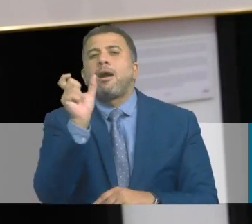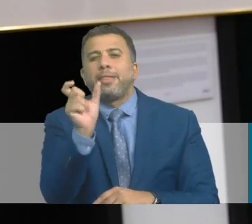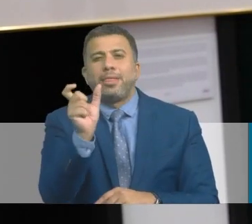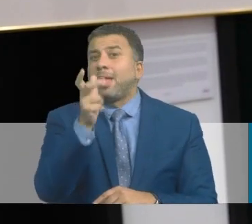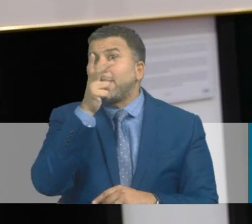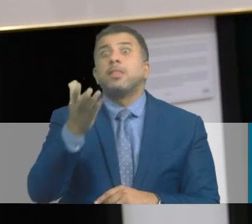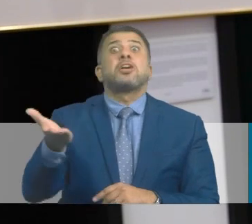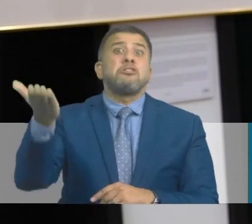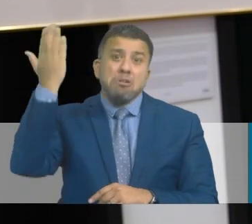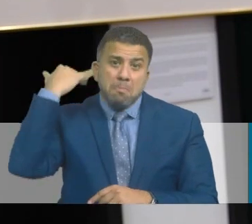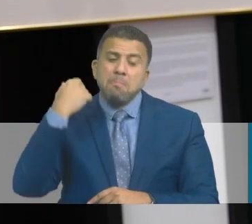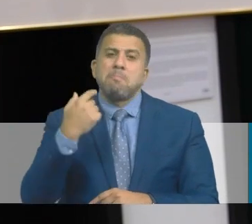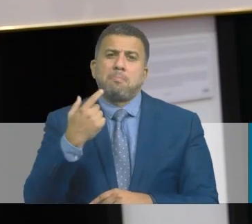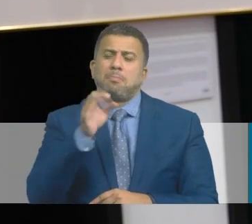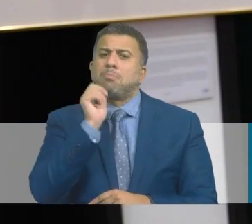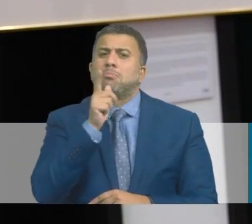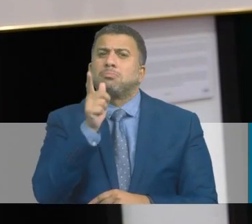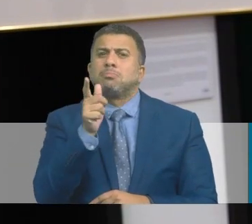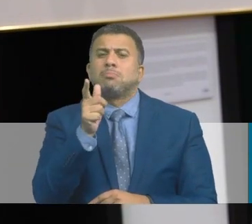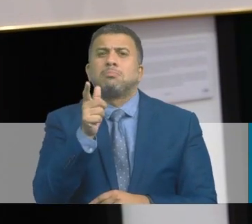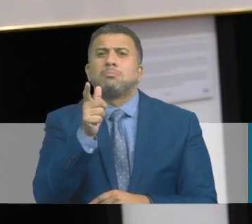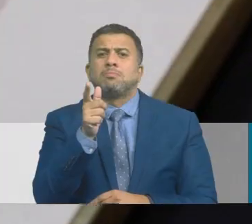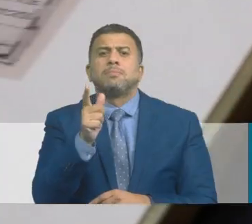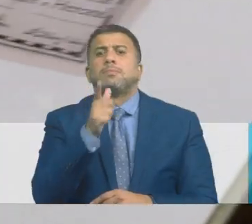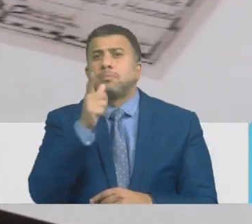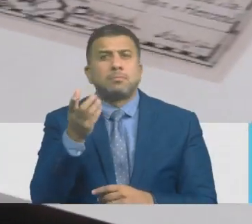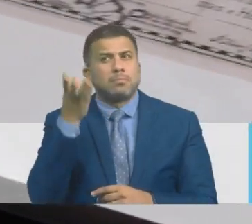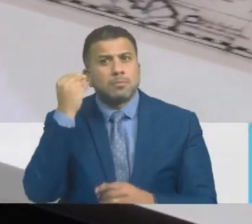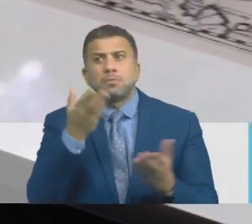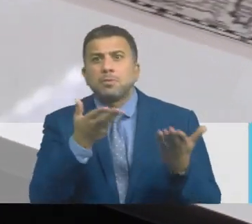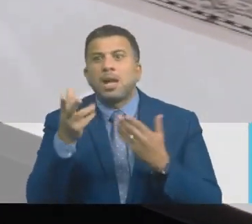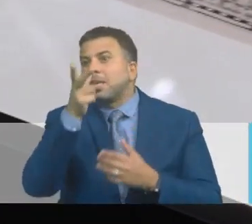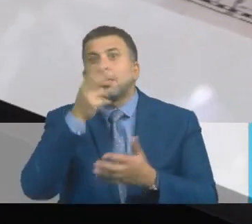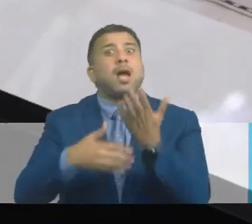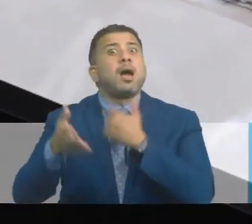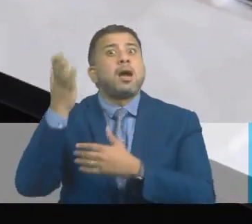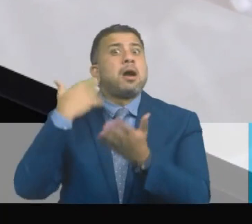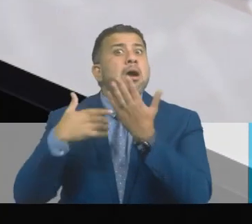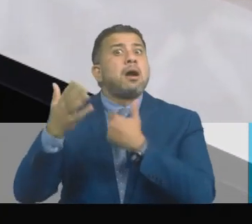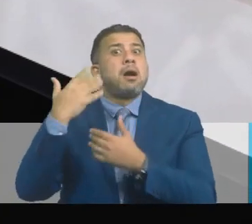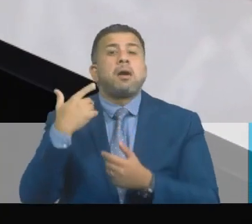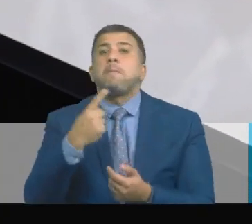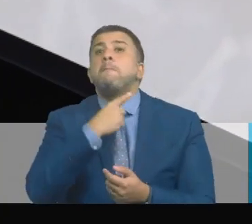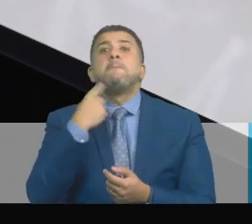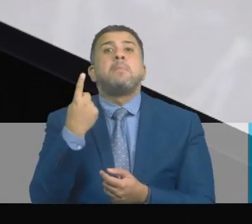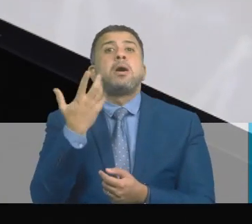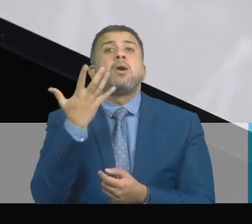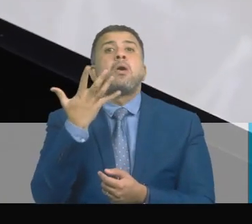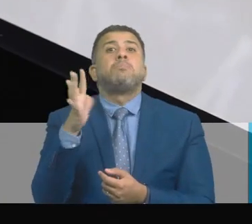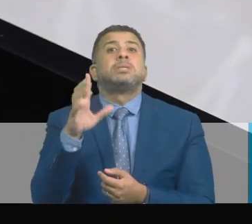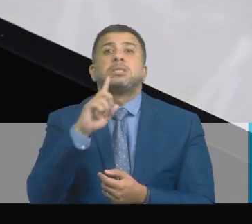أساس أن اللي يزور الجناح يأخذ فكرة تاريخية عن تطور